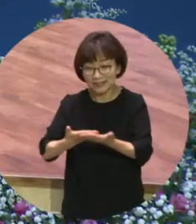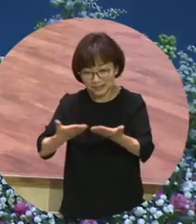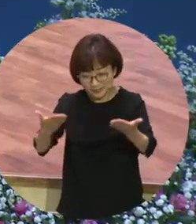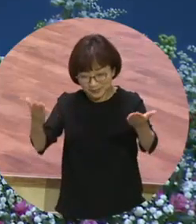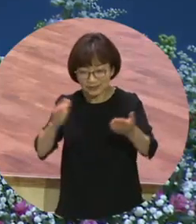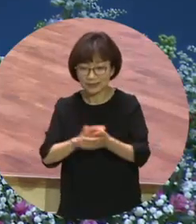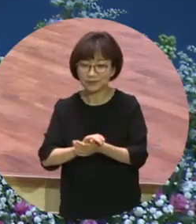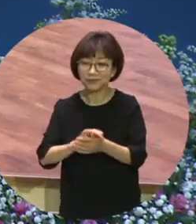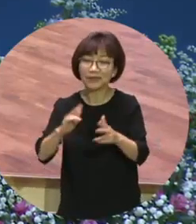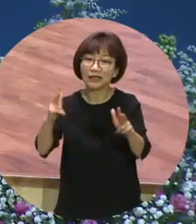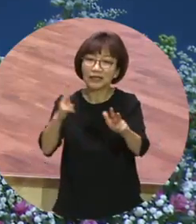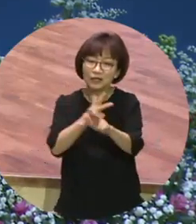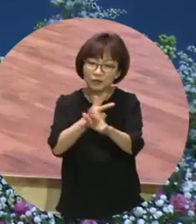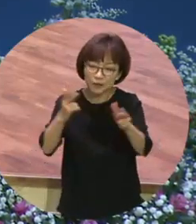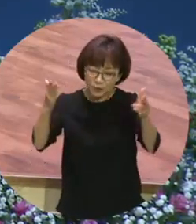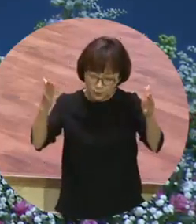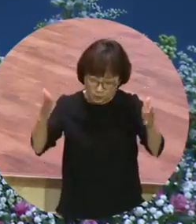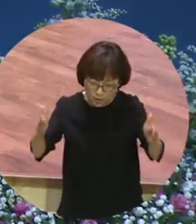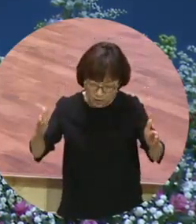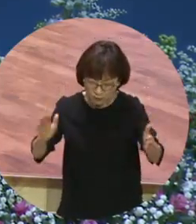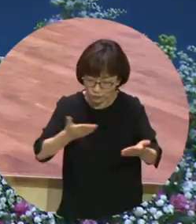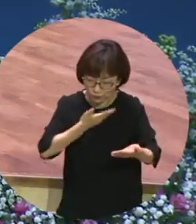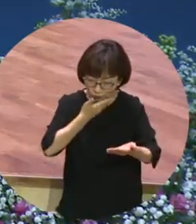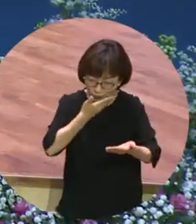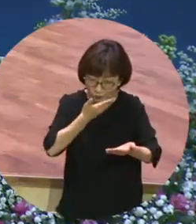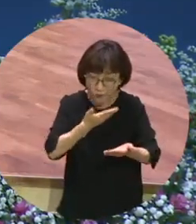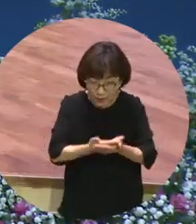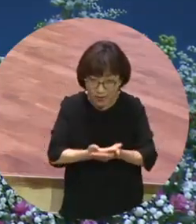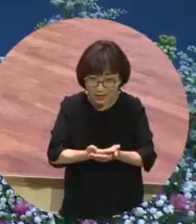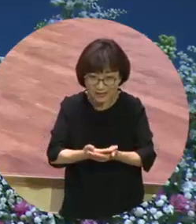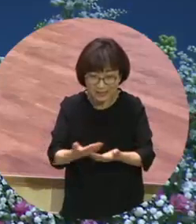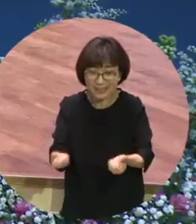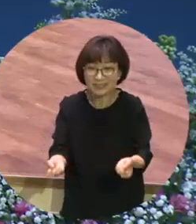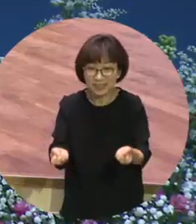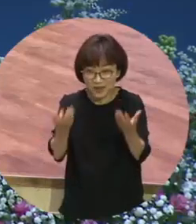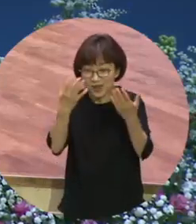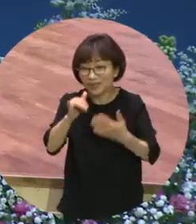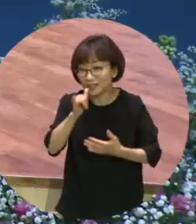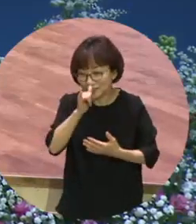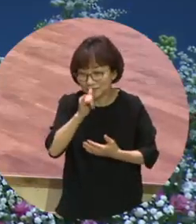국내외적으로 그런 아주 굵직한 일들이 진행이 되었습니다.